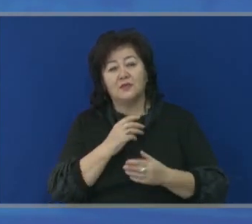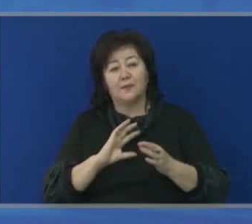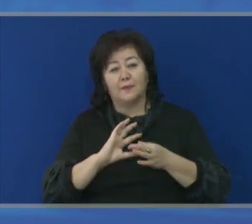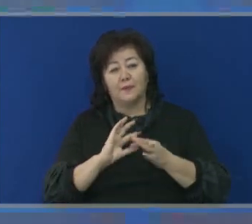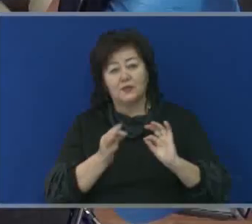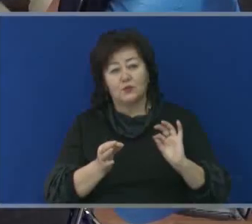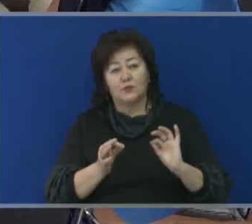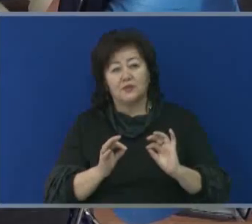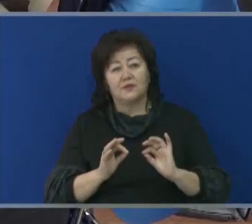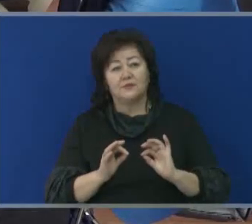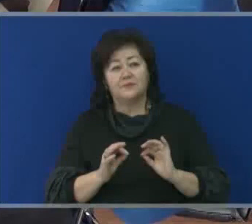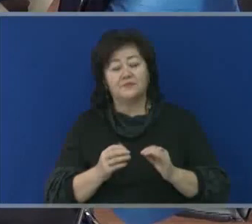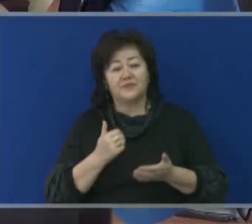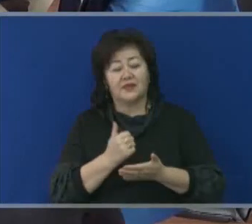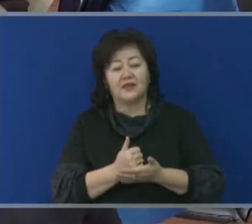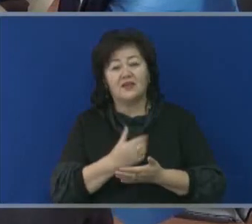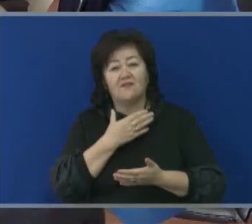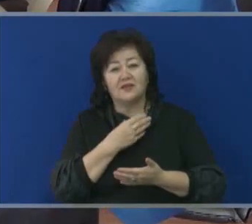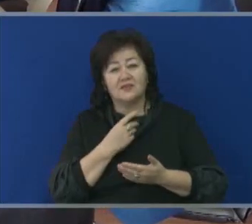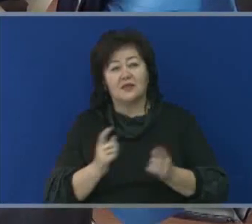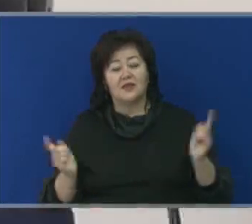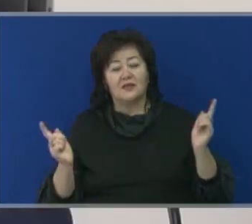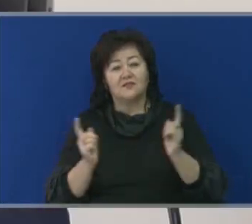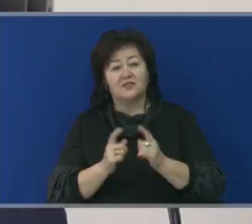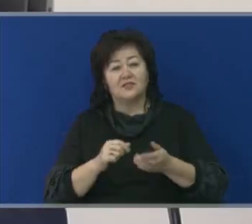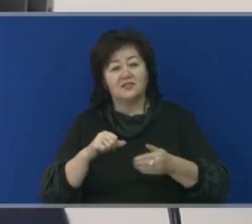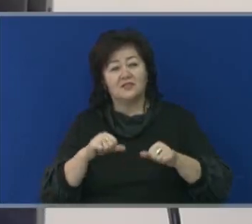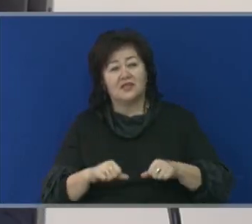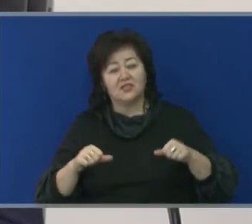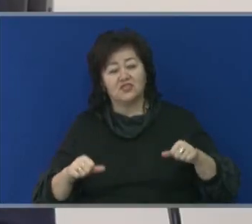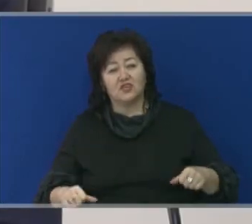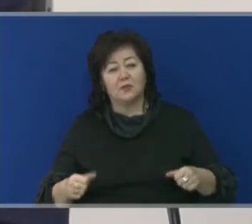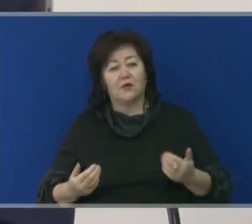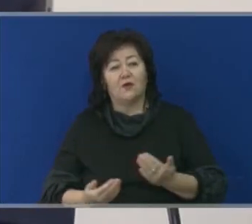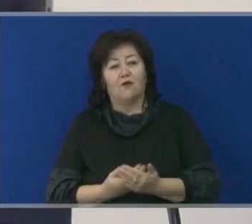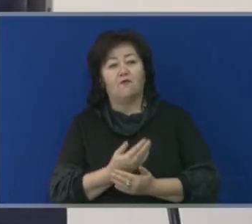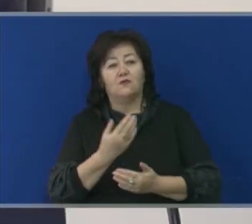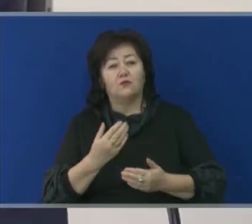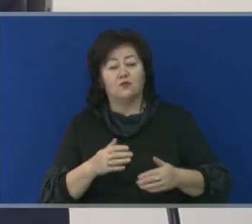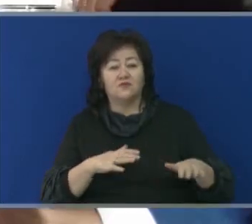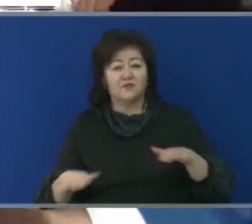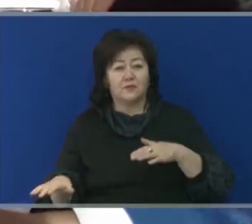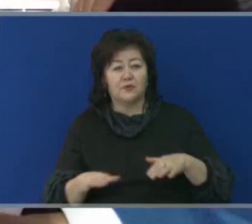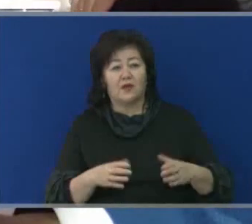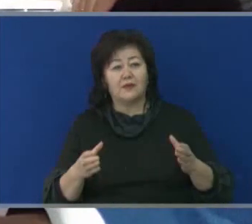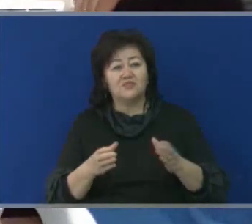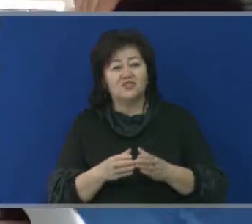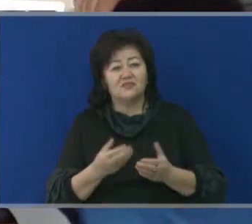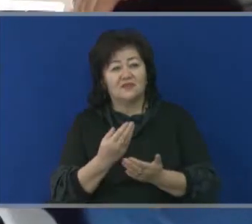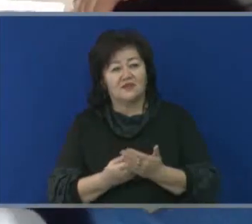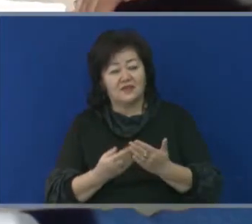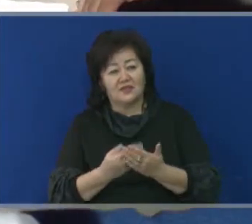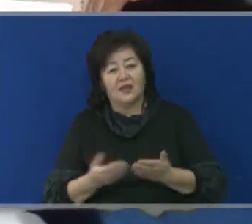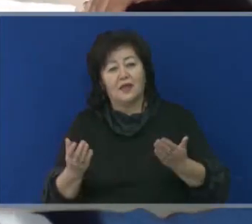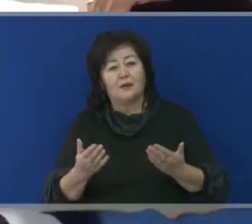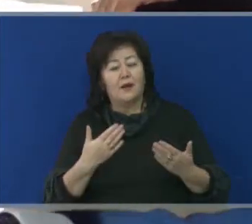сюжете. Аким города Нурбол Нурсагатов встретился с членами вновь сформированного общественного совета. На совещании был обсужден ряд